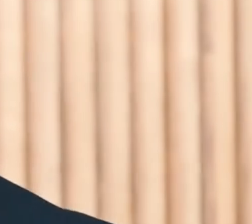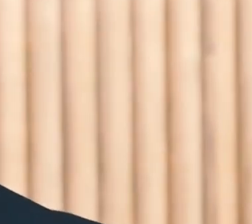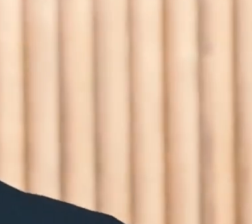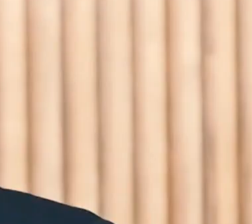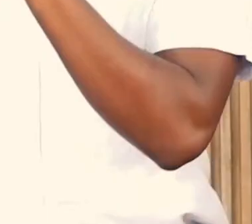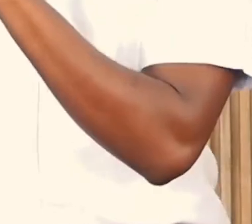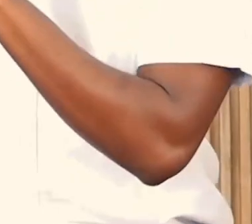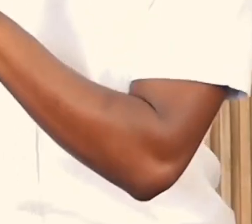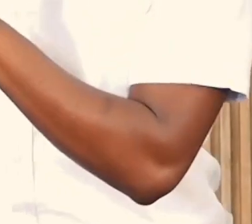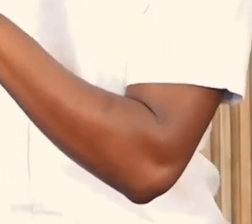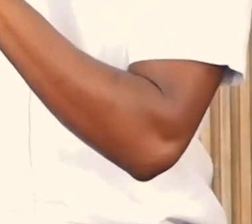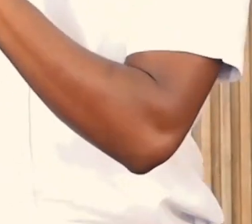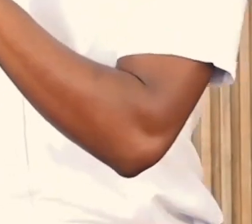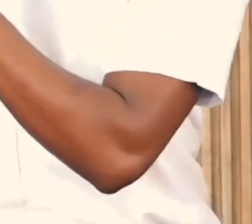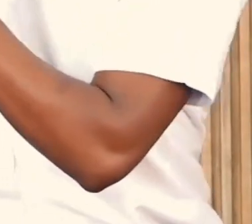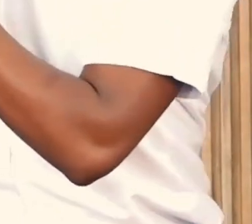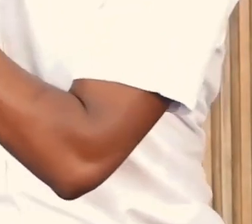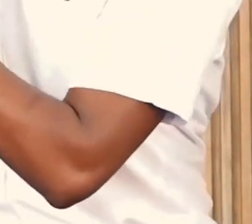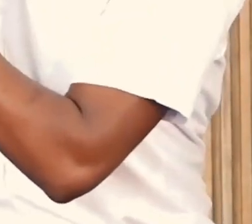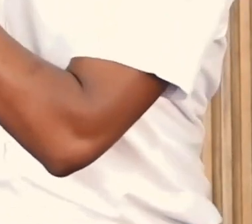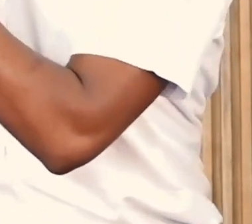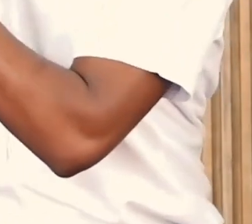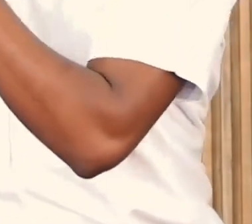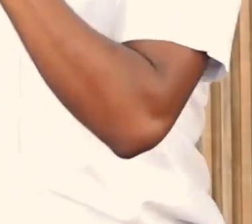vachapona pamwe naJesu.